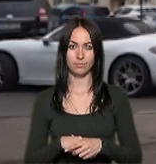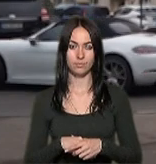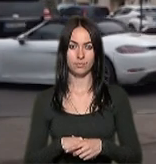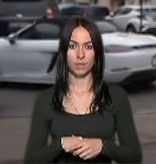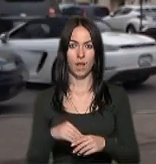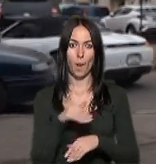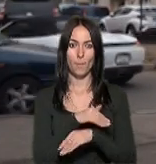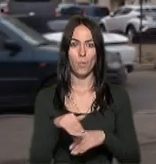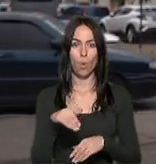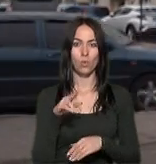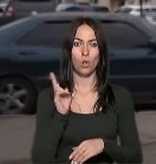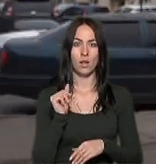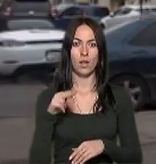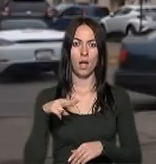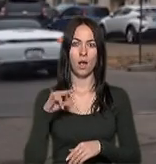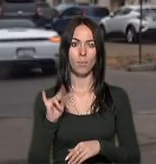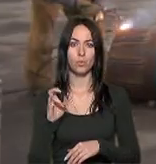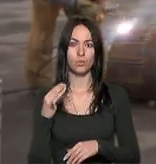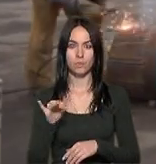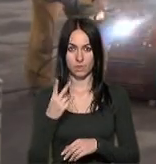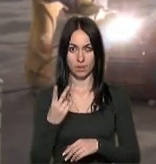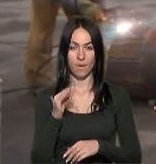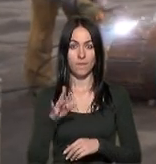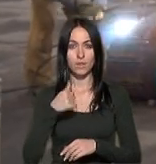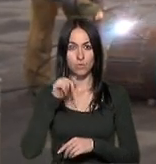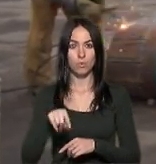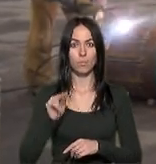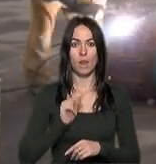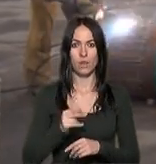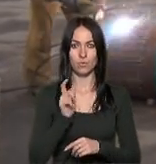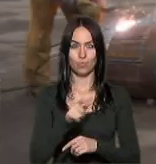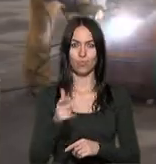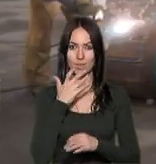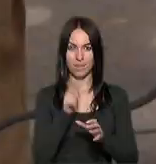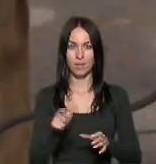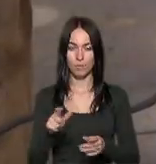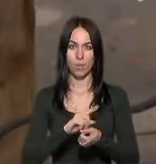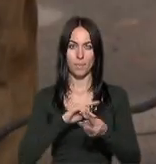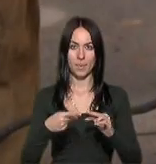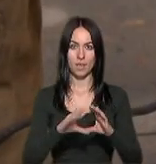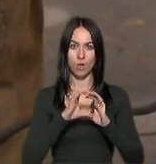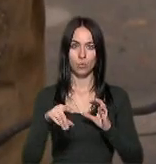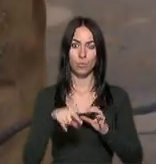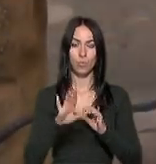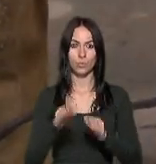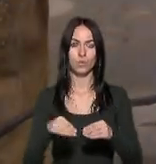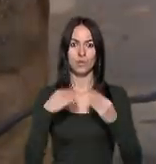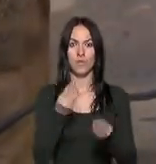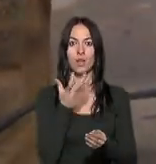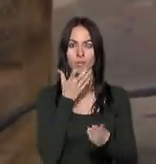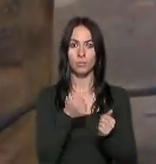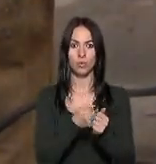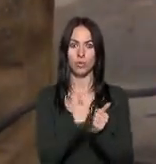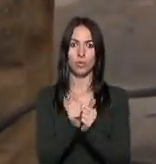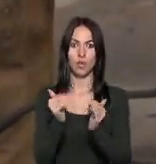Провулок Каплунівський, 2. Від учора тут працюють тепловики. Міняють частину труби, якою подаватимуть опалення до навколишніх будинків. Дефект